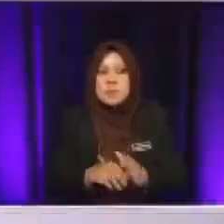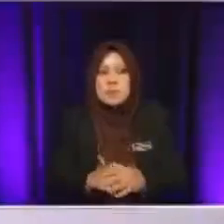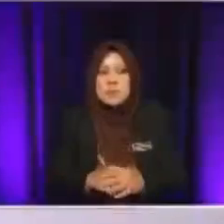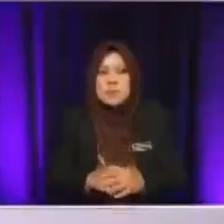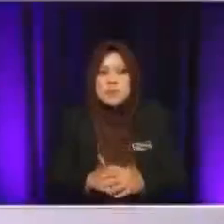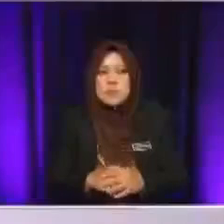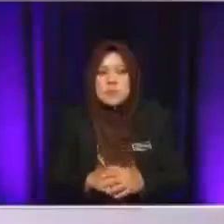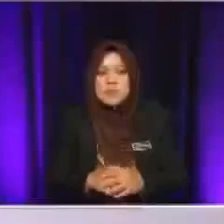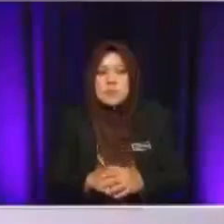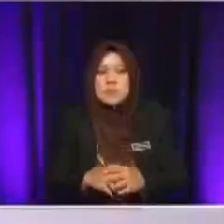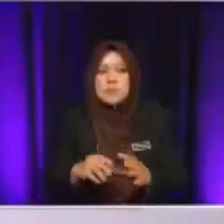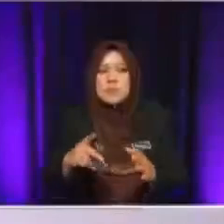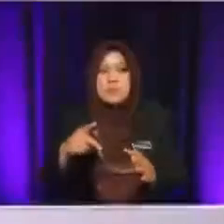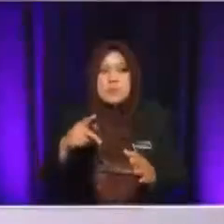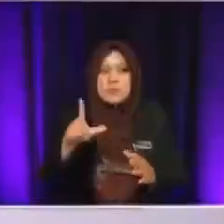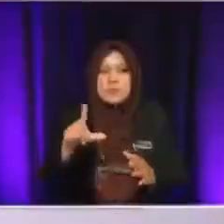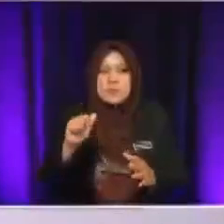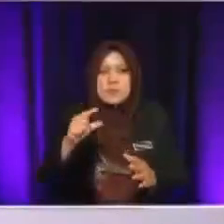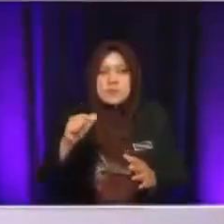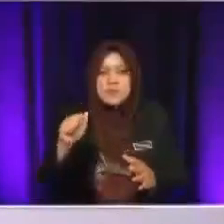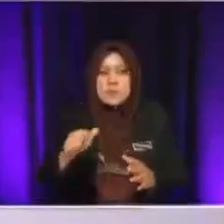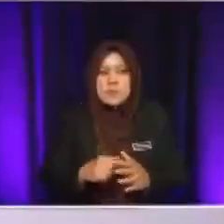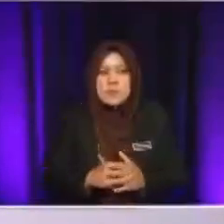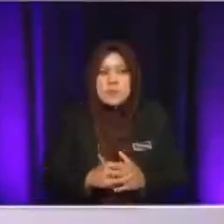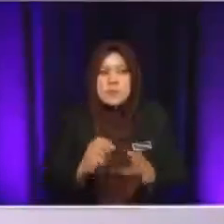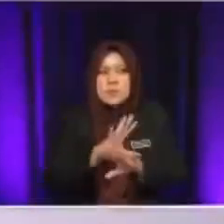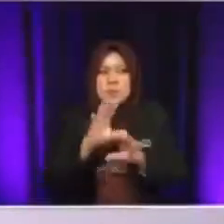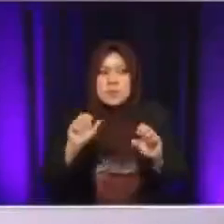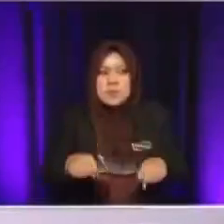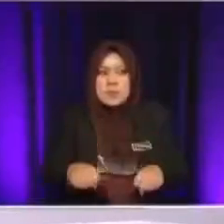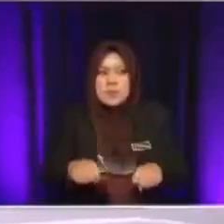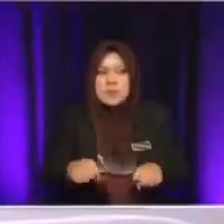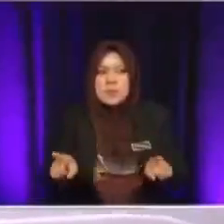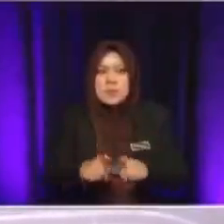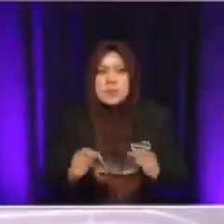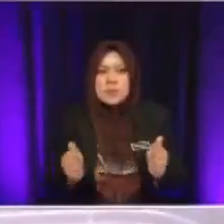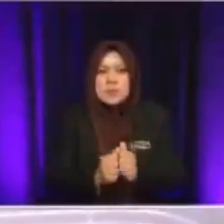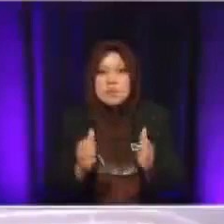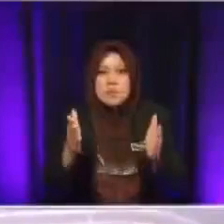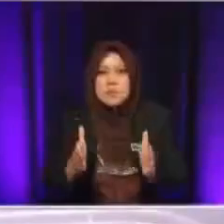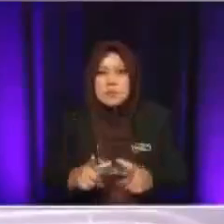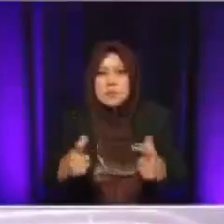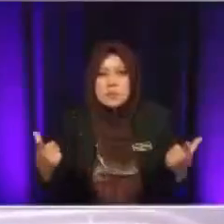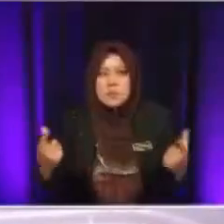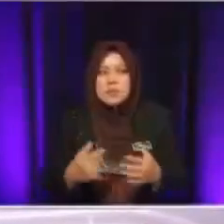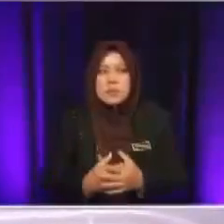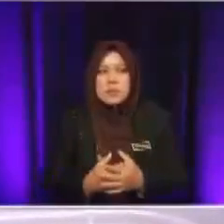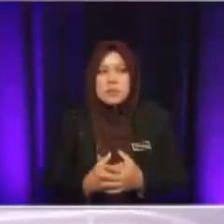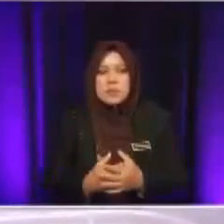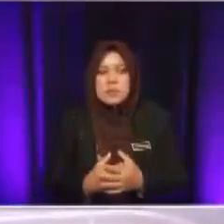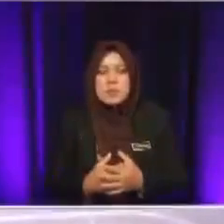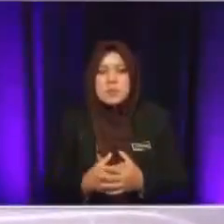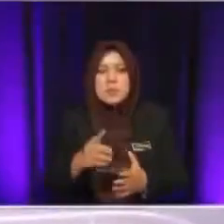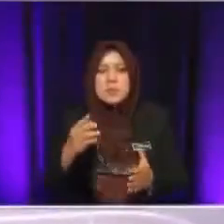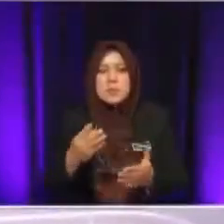pelaga. Ikan pelaga cantik kan? Tapi kita tahu sifat ikan pelaga, dia tak boleh bersama dengan yang lain. So, dia kena satu je. So, dia kena bela satu je